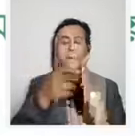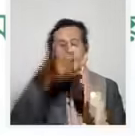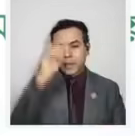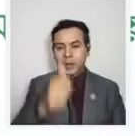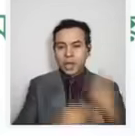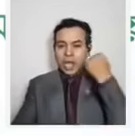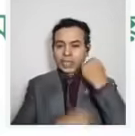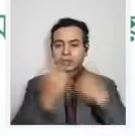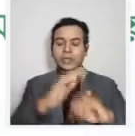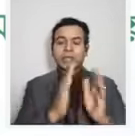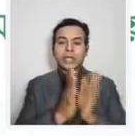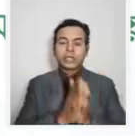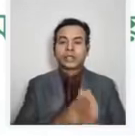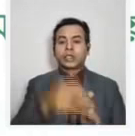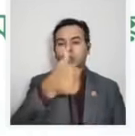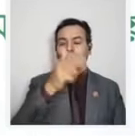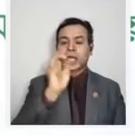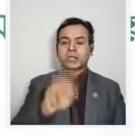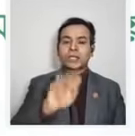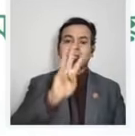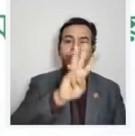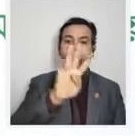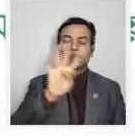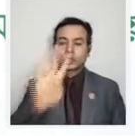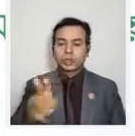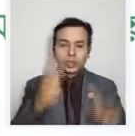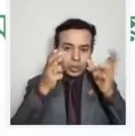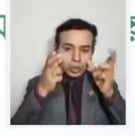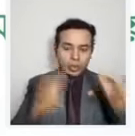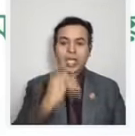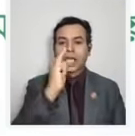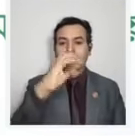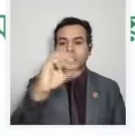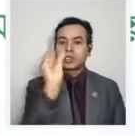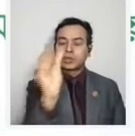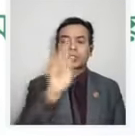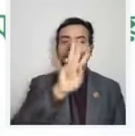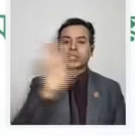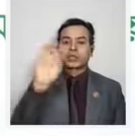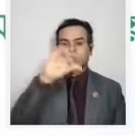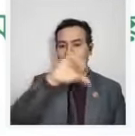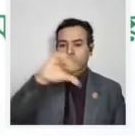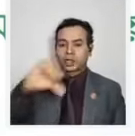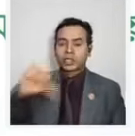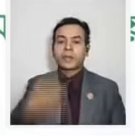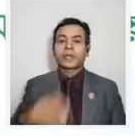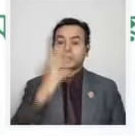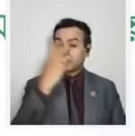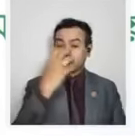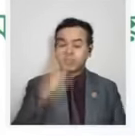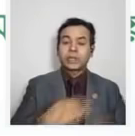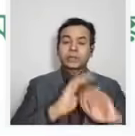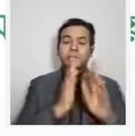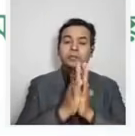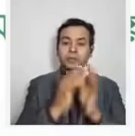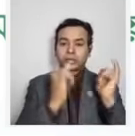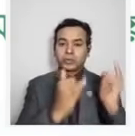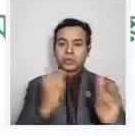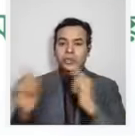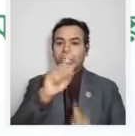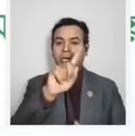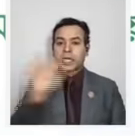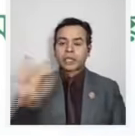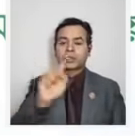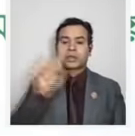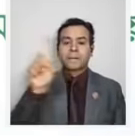13,284টি, ঢাকা মহানগরীতে 7,250টি, ঢাকা সিটির বাইরে বিভিন্ন হাসপাতালে 6,034টি, এ সকল হাসপাতালে